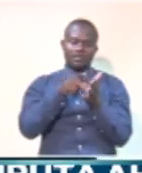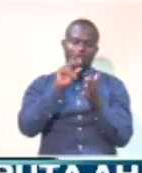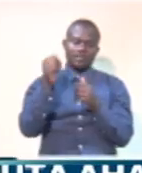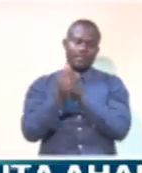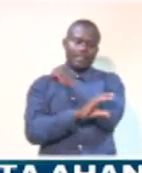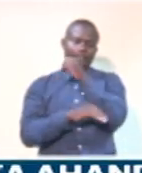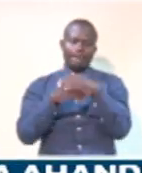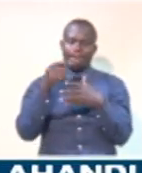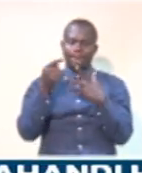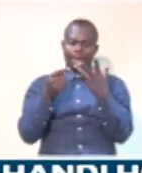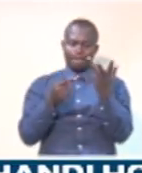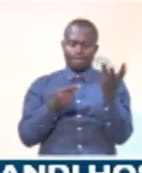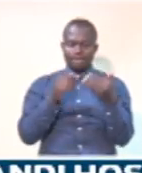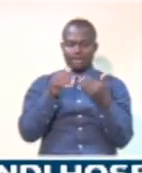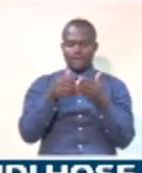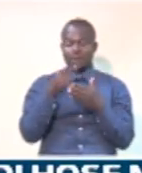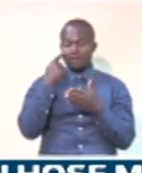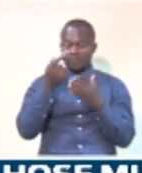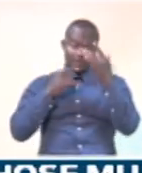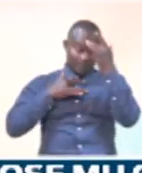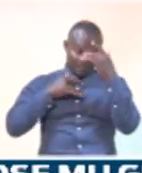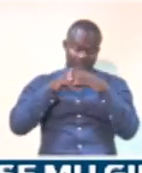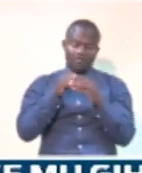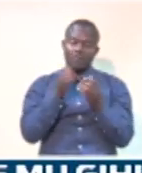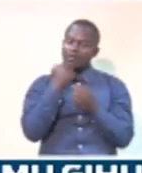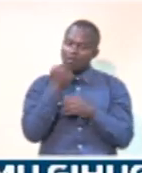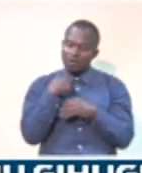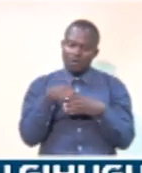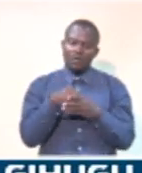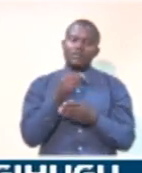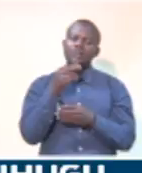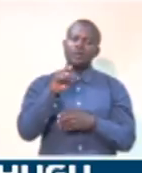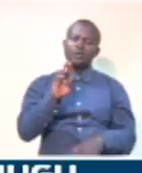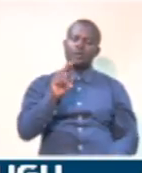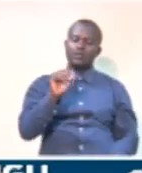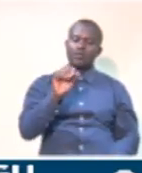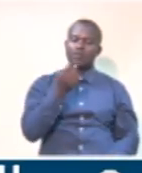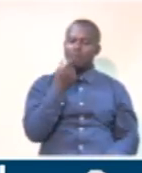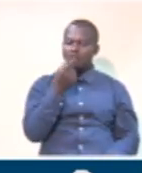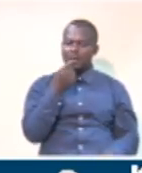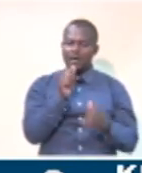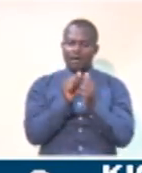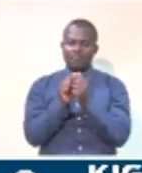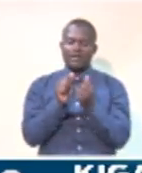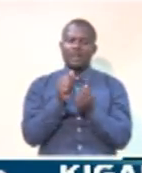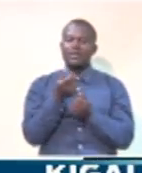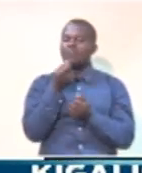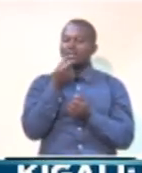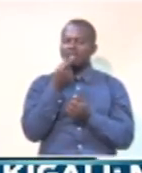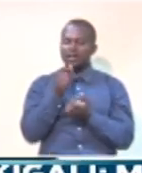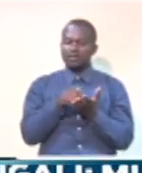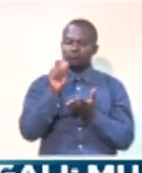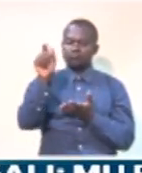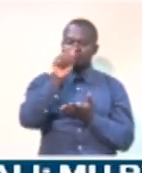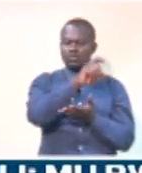hanze imyaka twakunze kubona ubwo burwayi cyane cyane mu bigori, mu bunyobwa no mu masaka muri iki gihe giherutse.